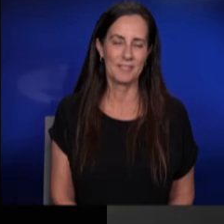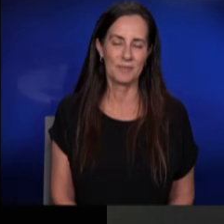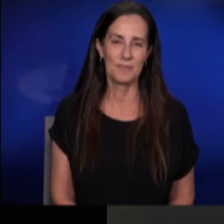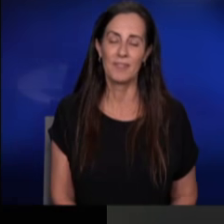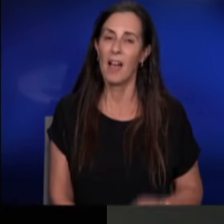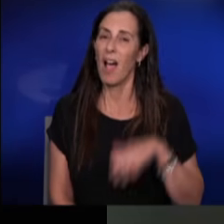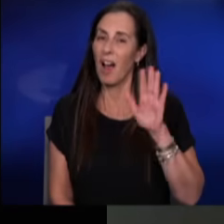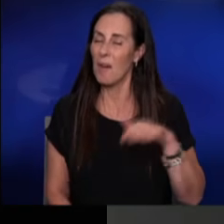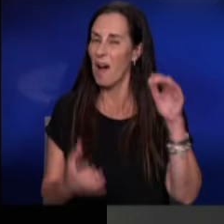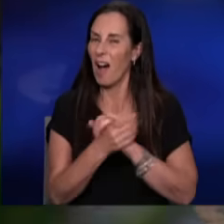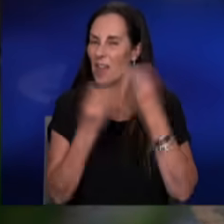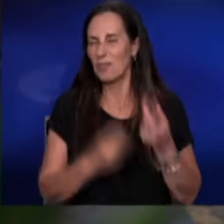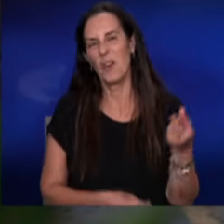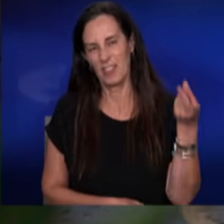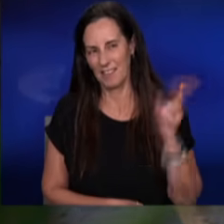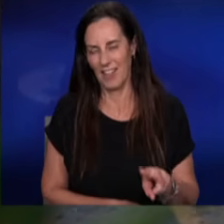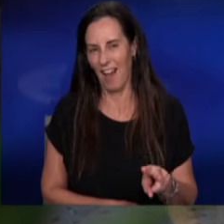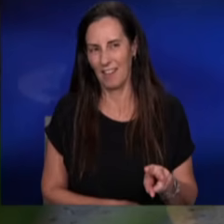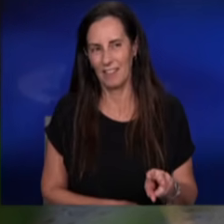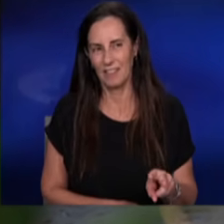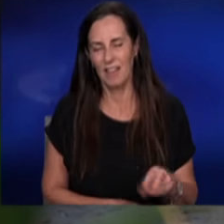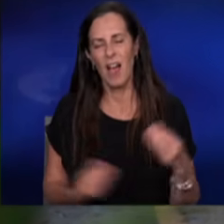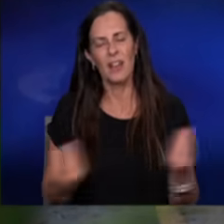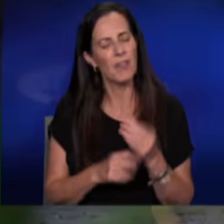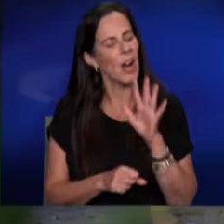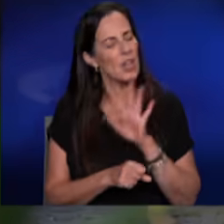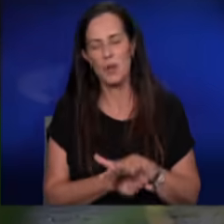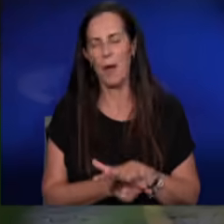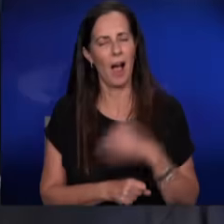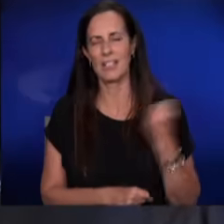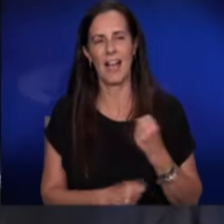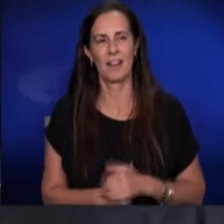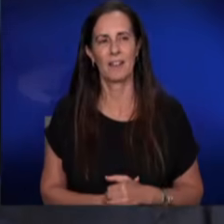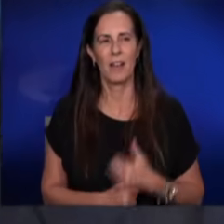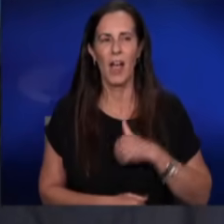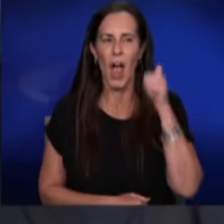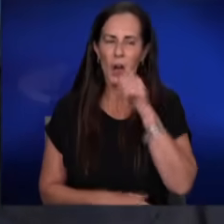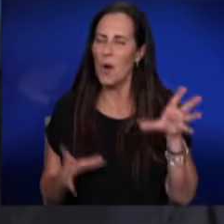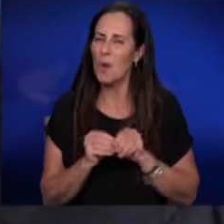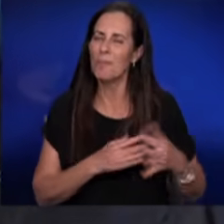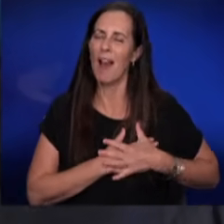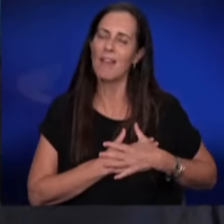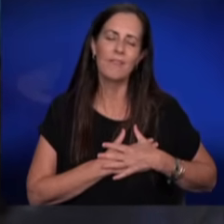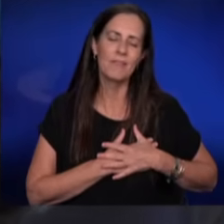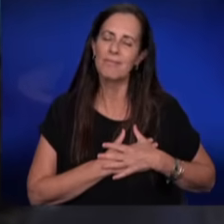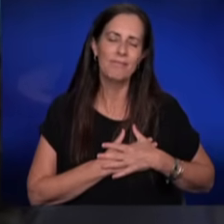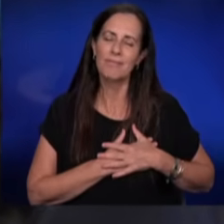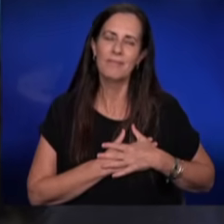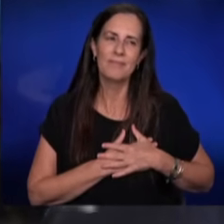בדרך איבד את חברו הטוב אריק איינשטיין, דבר שהשפיע רבות על חייו. אני כל יום איתו עם אריק. לא,